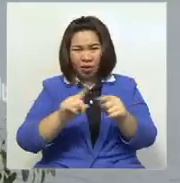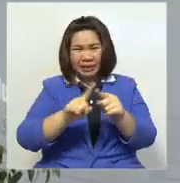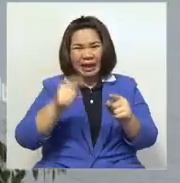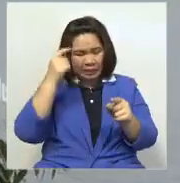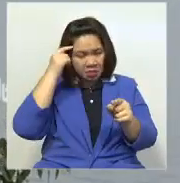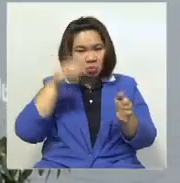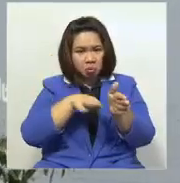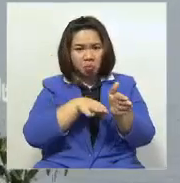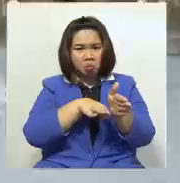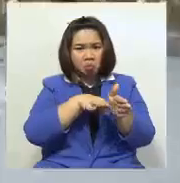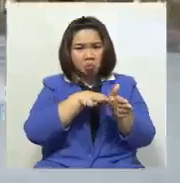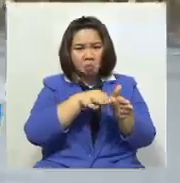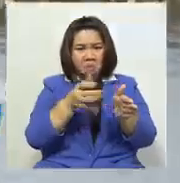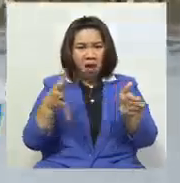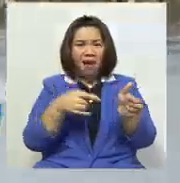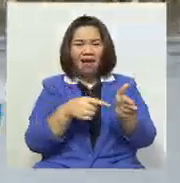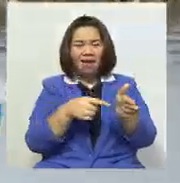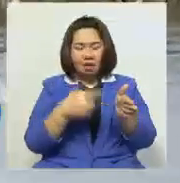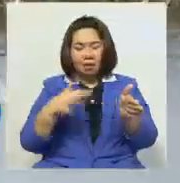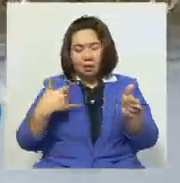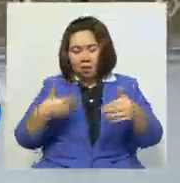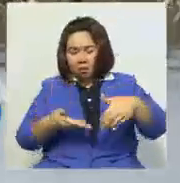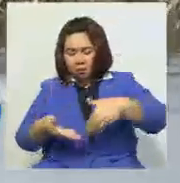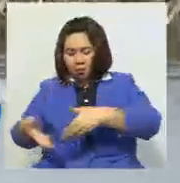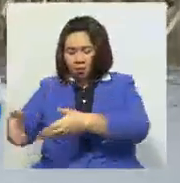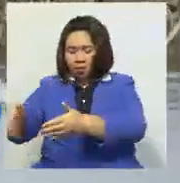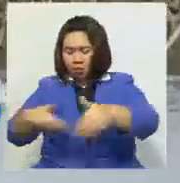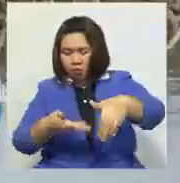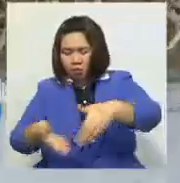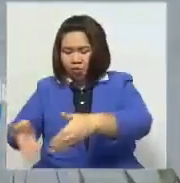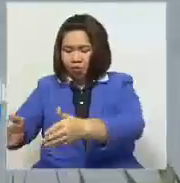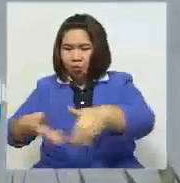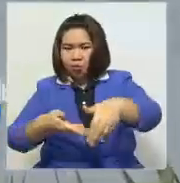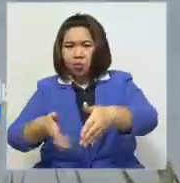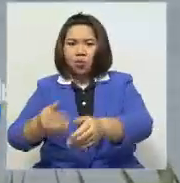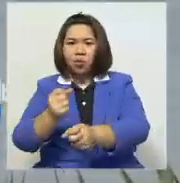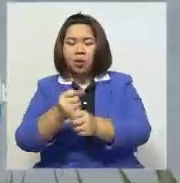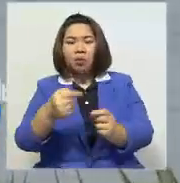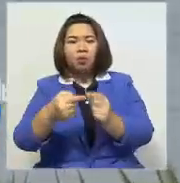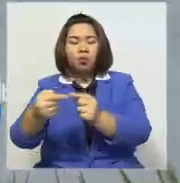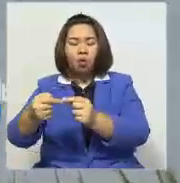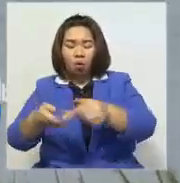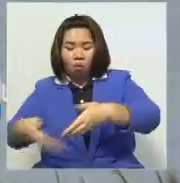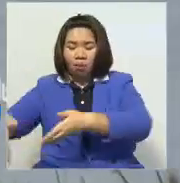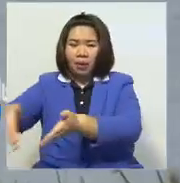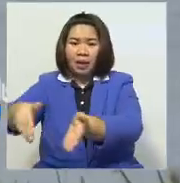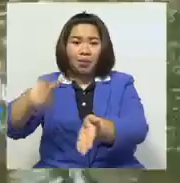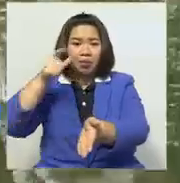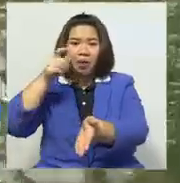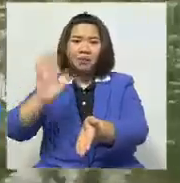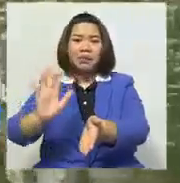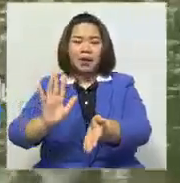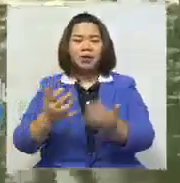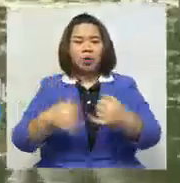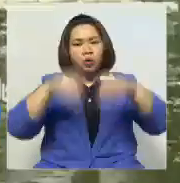ว่าสูงนะคะก็ทำให้น้ำจากลำห้วยสาขาต่างๆไม่สามารถระบายลงแม่น้ำโขงได้ประกอบกับช่วงนี้ฝนตกต่